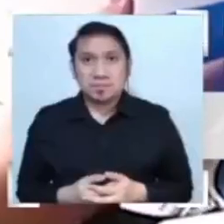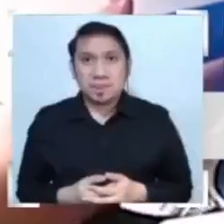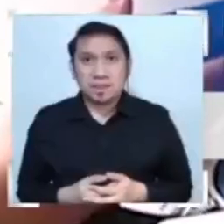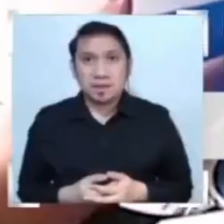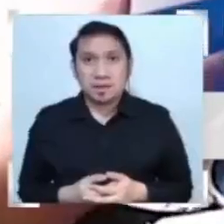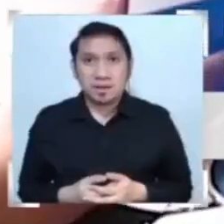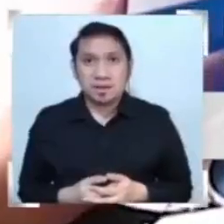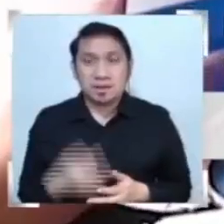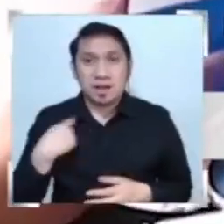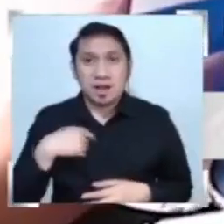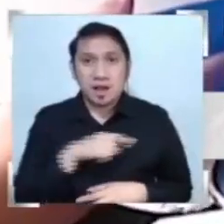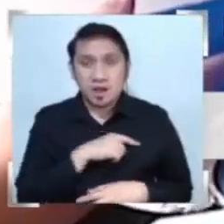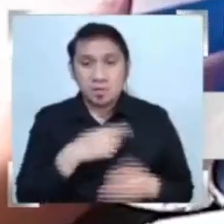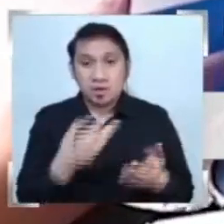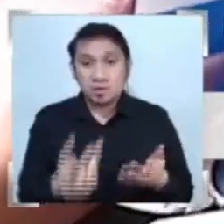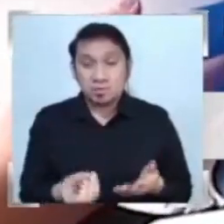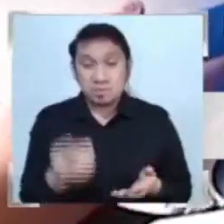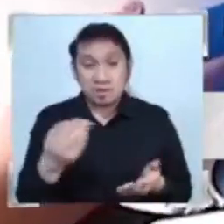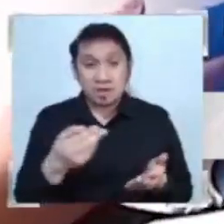ang presyo sa mga